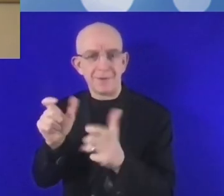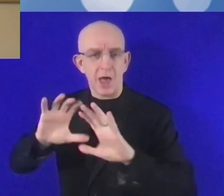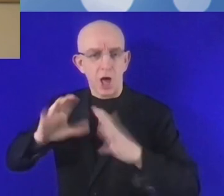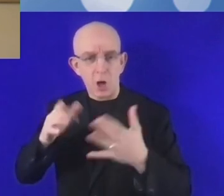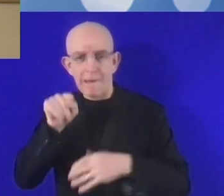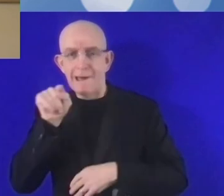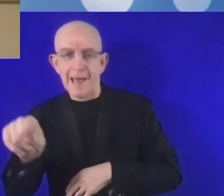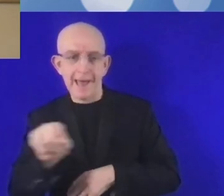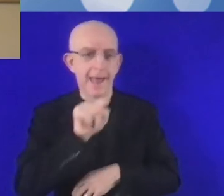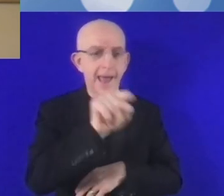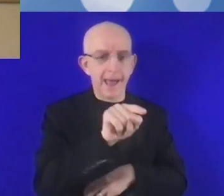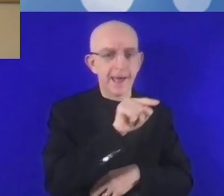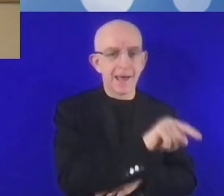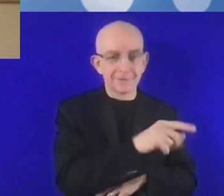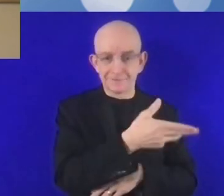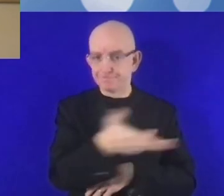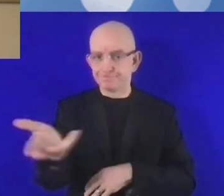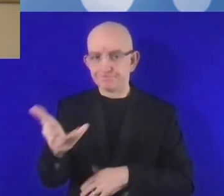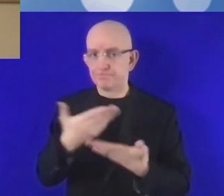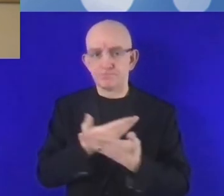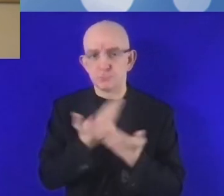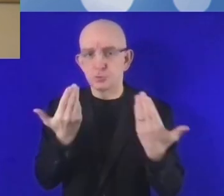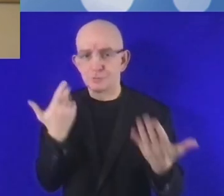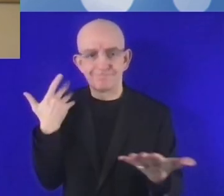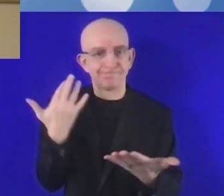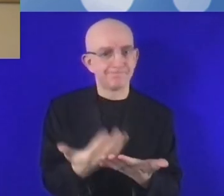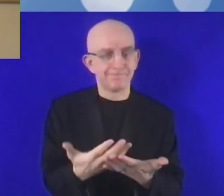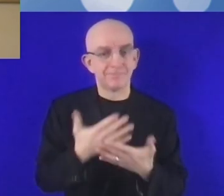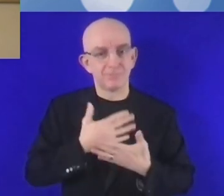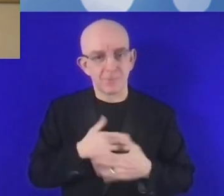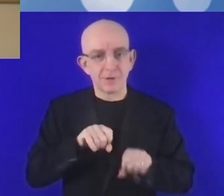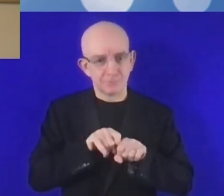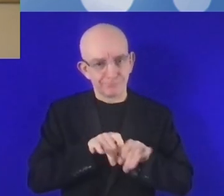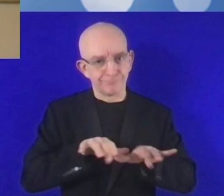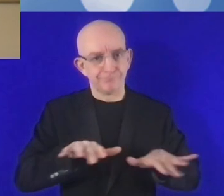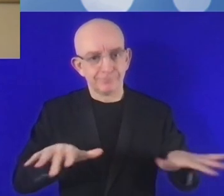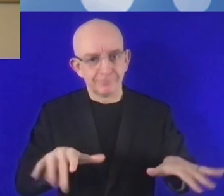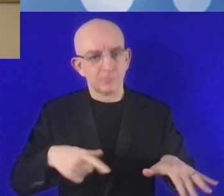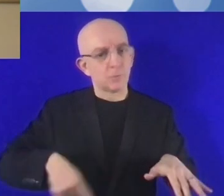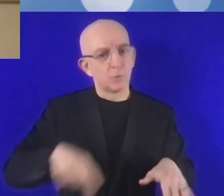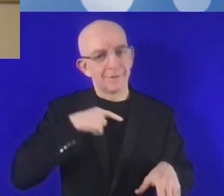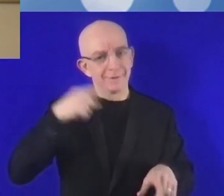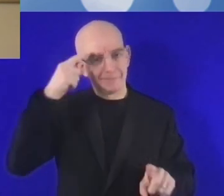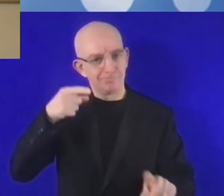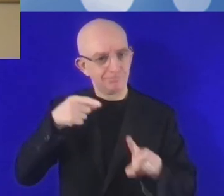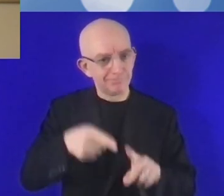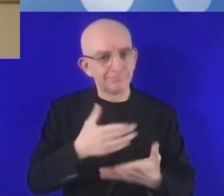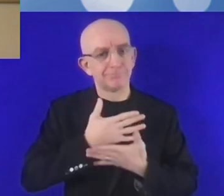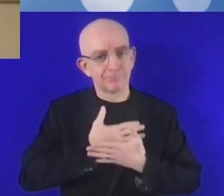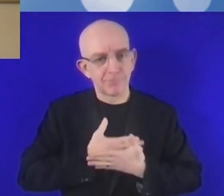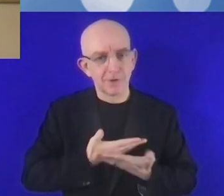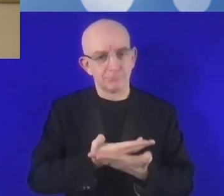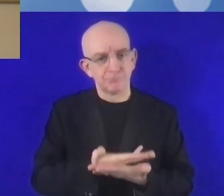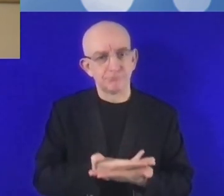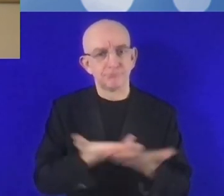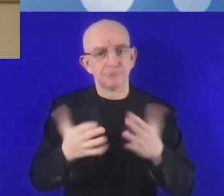хотим использовать современные альтернативы, технологии так, чтобы обеспечить доступ к интернету также для